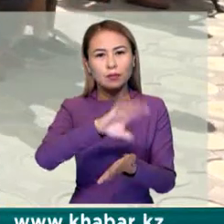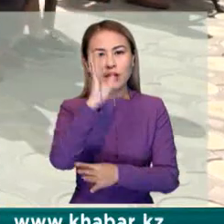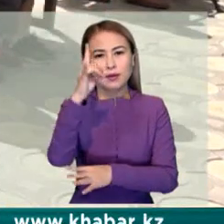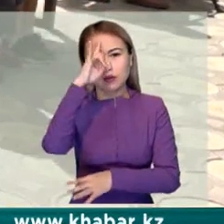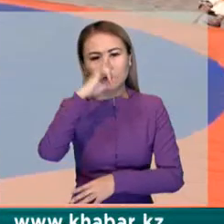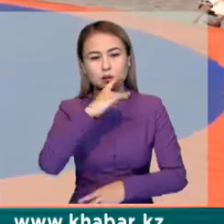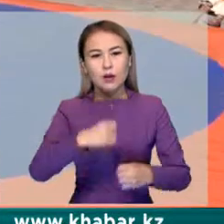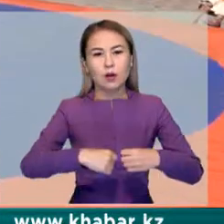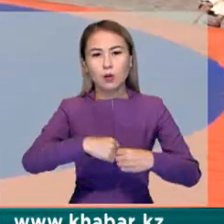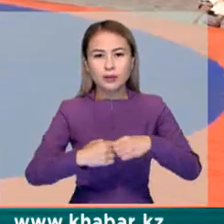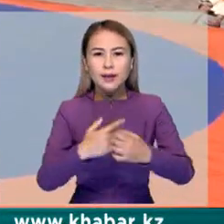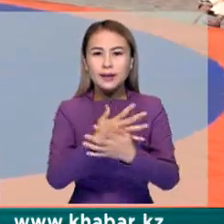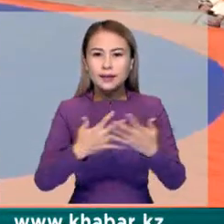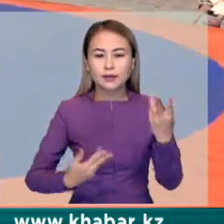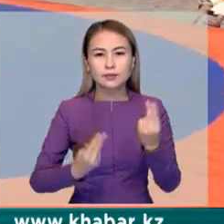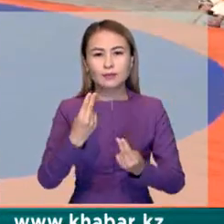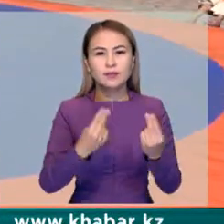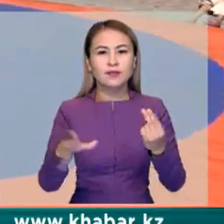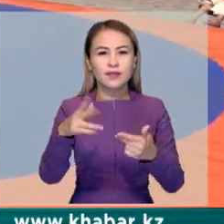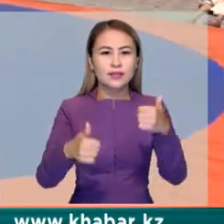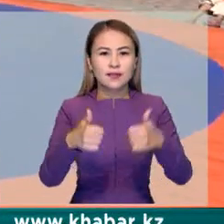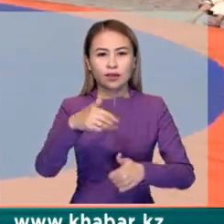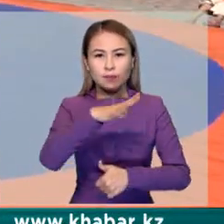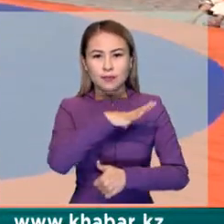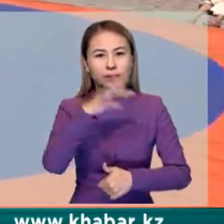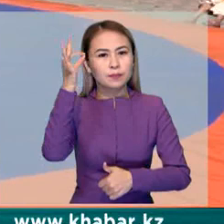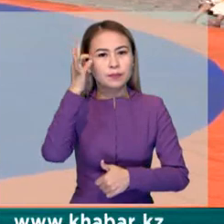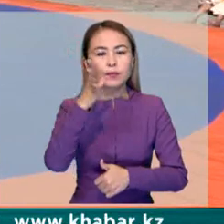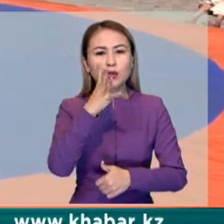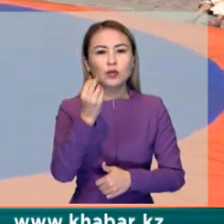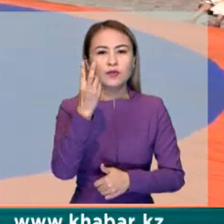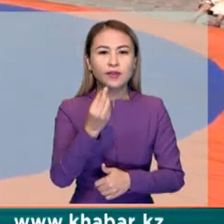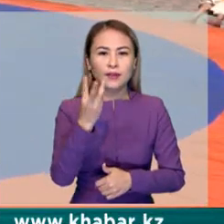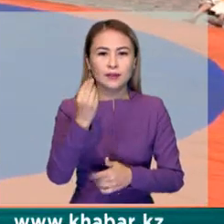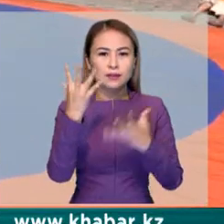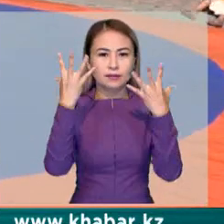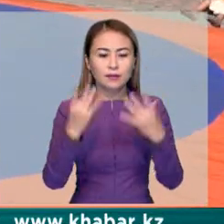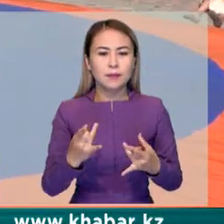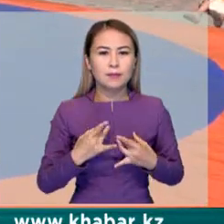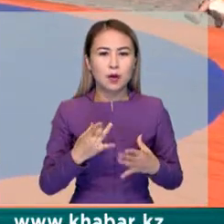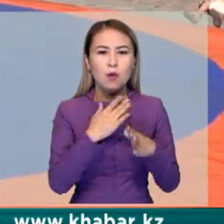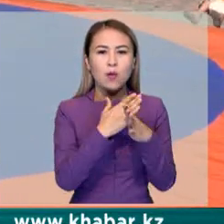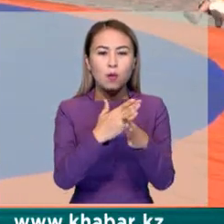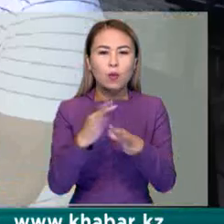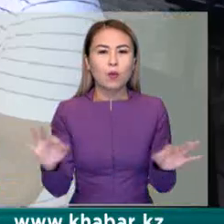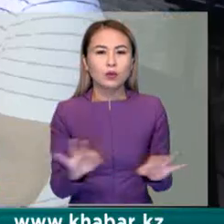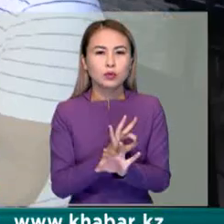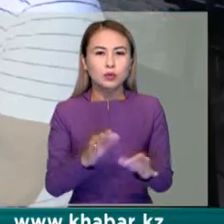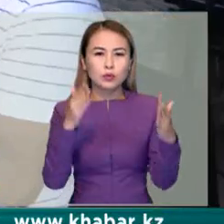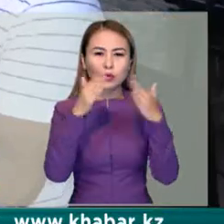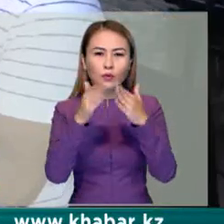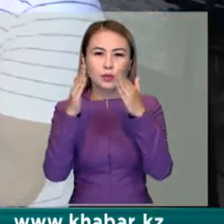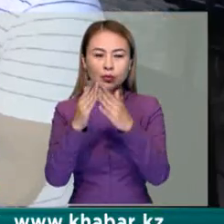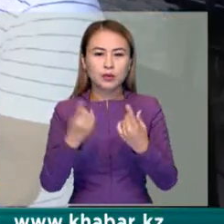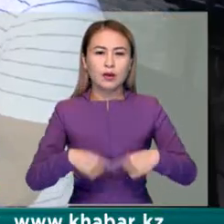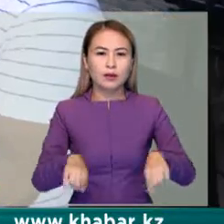Саябақта қазақ күресінен шағын турнирлер де ұйымдастырылды. Айта кетейік, алдағы бірнеше күннің ішінде қайырымдылық жәрмеңкелері мен концерттер